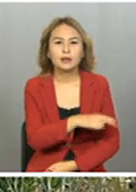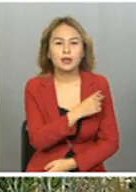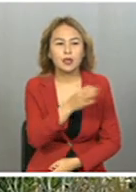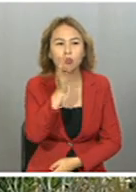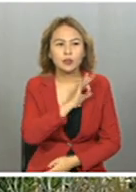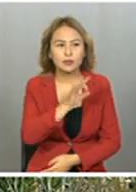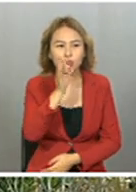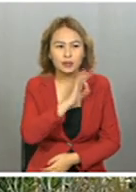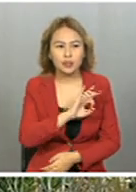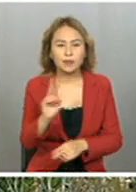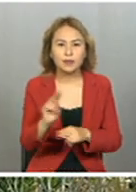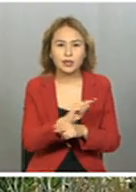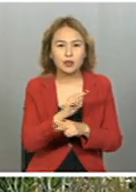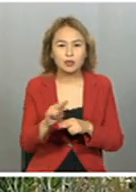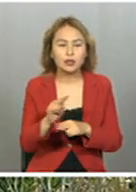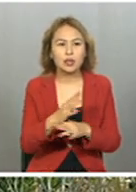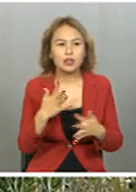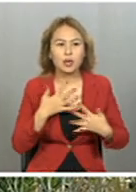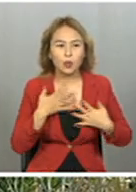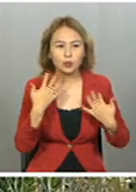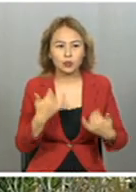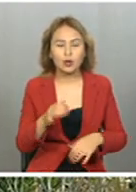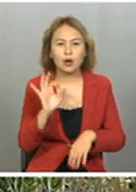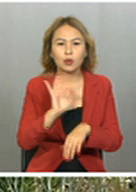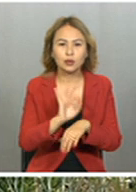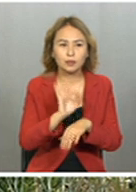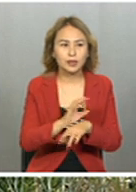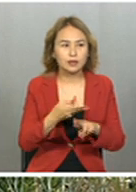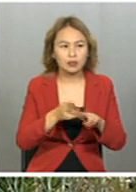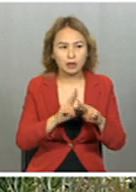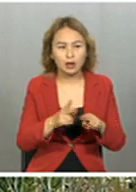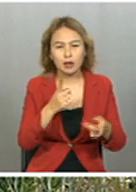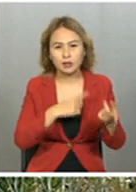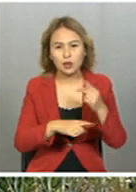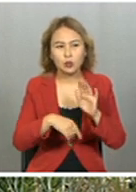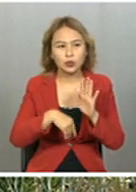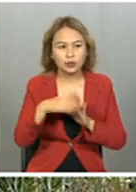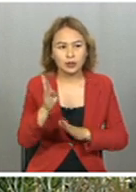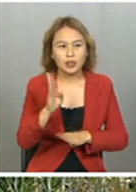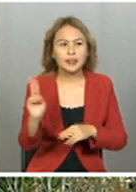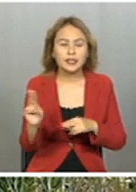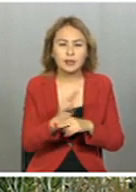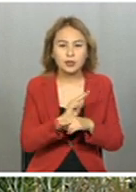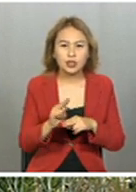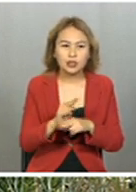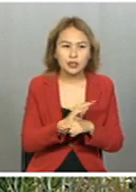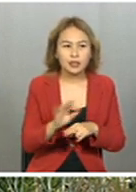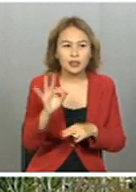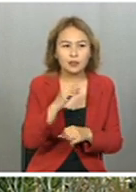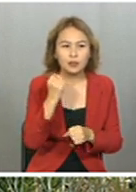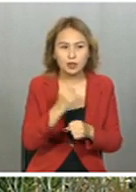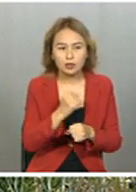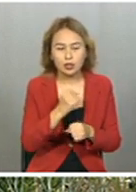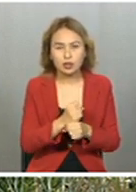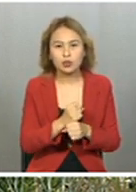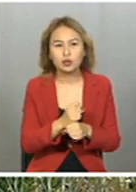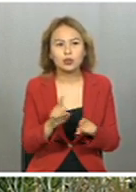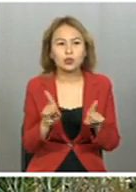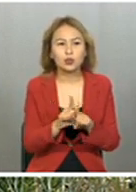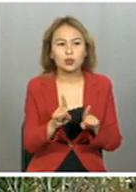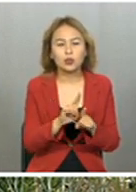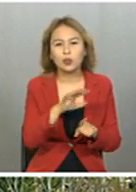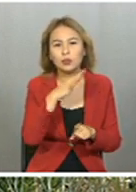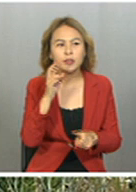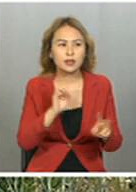өсімдіктер емдеу сауықтыру, аурудың бетін қайтару үшін қажет. Емшілер емдом жасау үшін